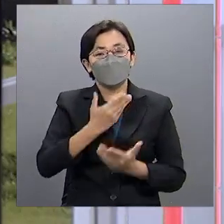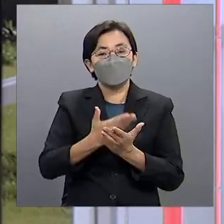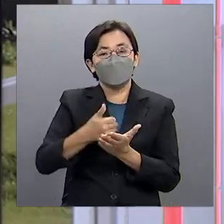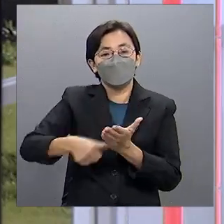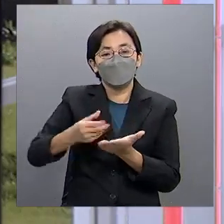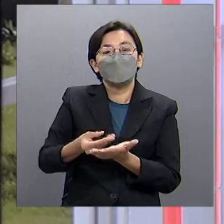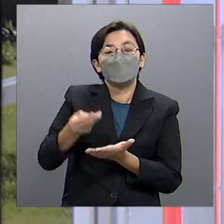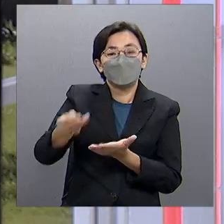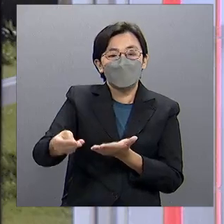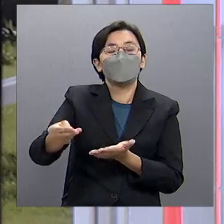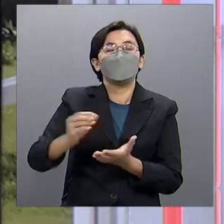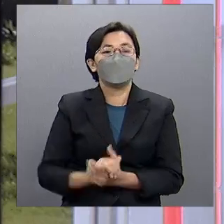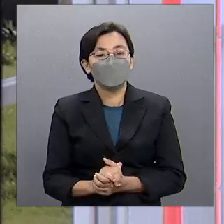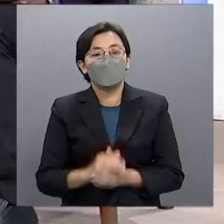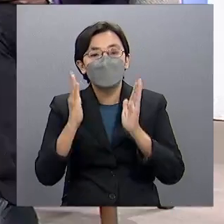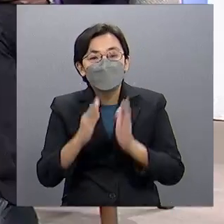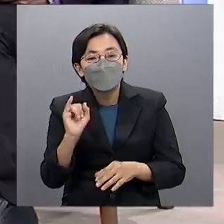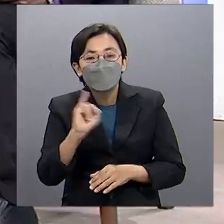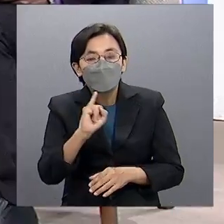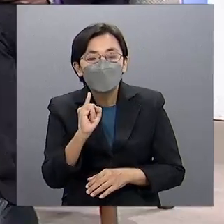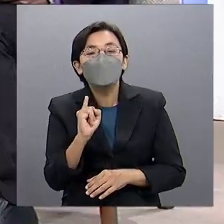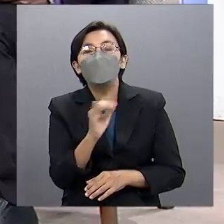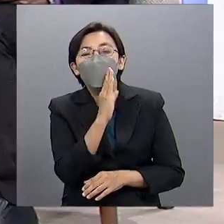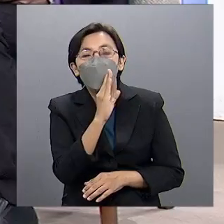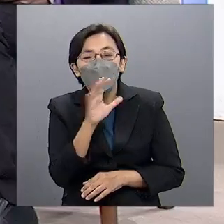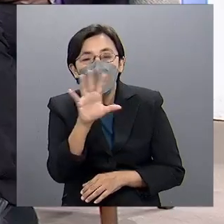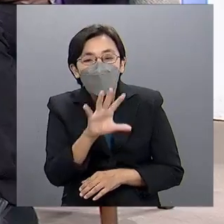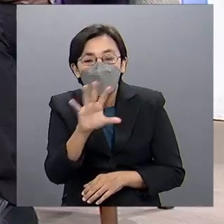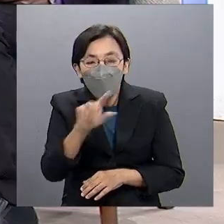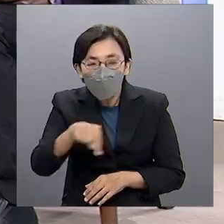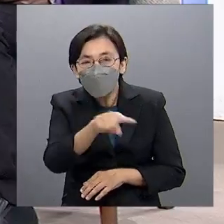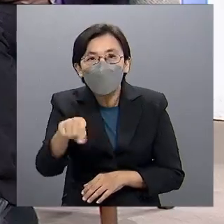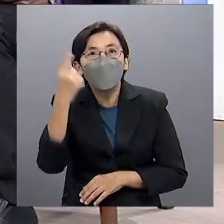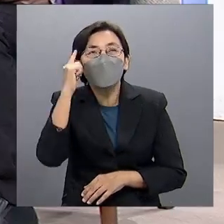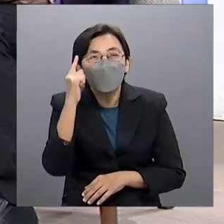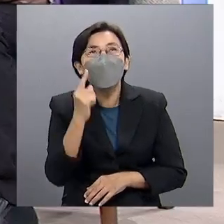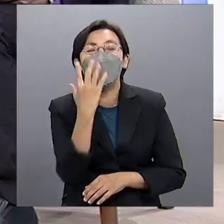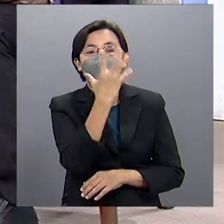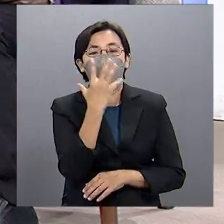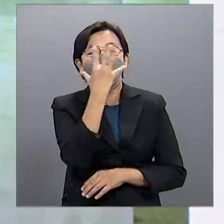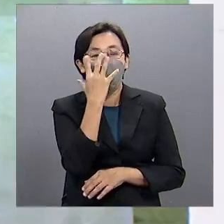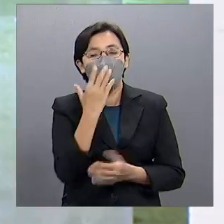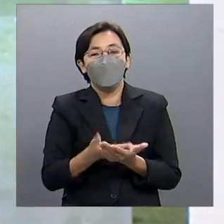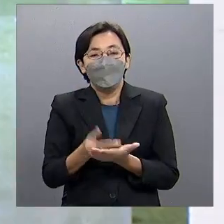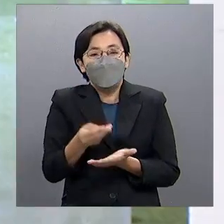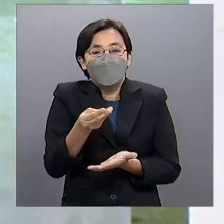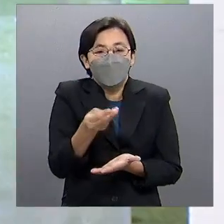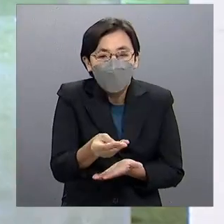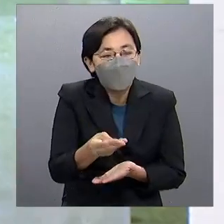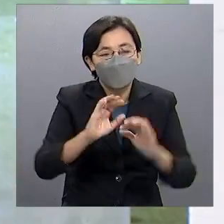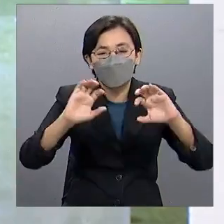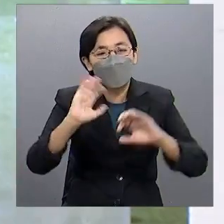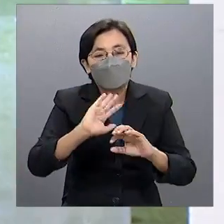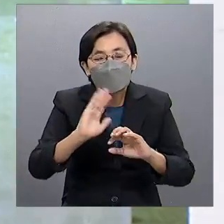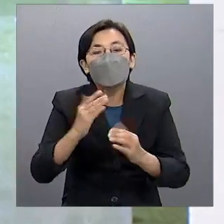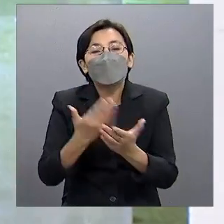พที่มาหลอกลวงเอาภาษีของเราแล้วเอาไปใช้ดังนั้นเงินที่เราจ่ายไปมันก็ไม่ไปถึงส่วนกลางไม่ไปถึงภาครัฐนะ มิจฉาชีพที่มาล่าสุด